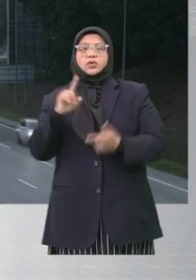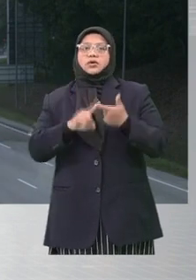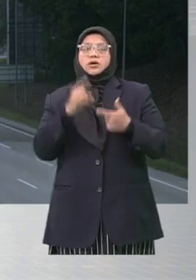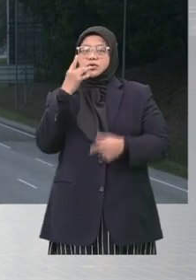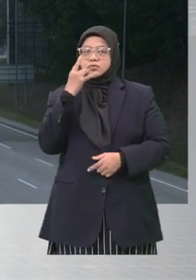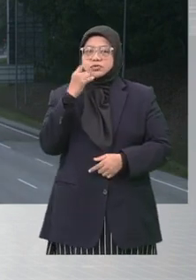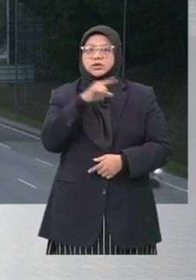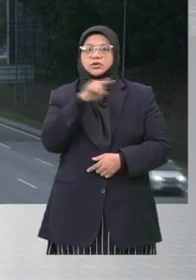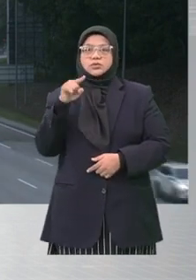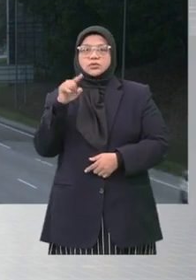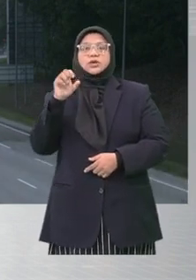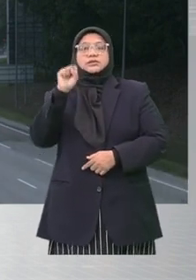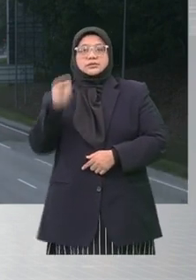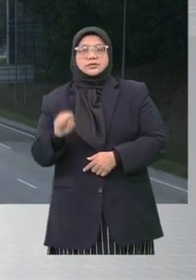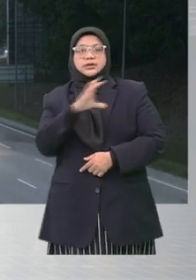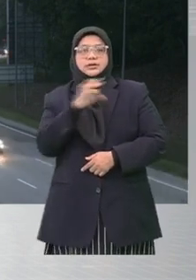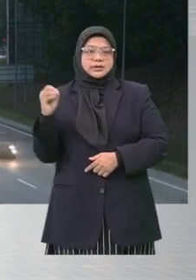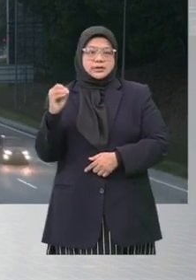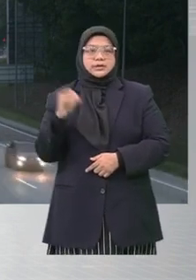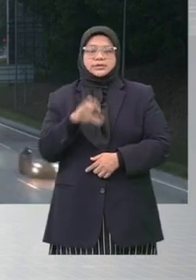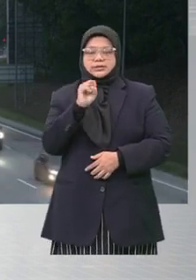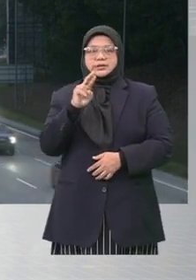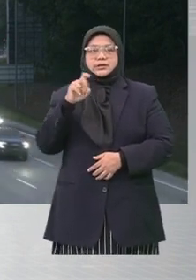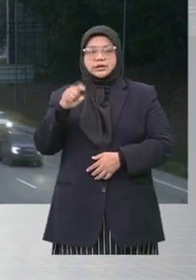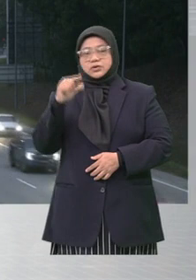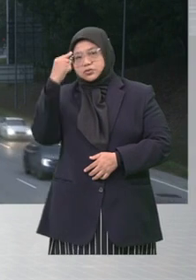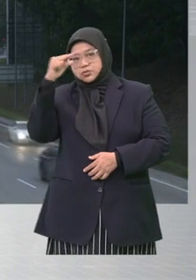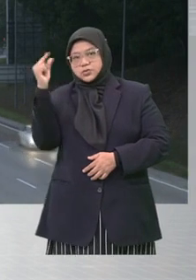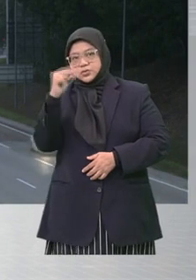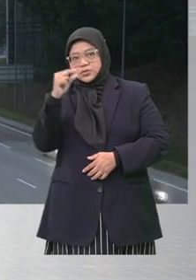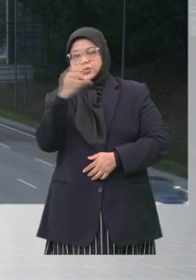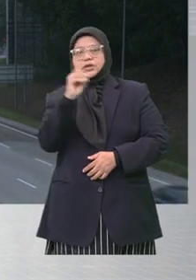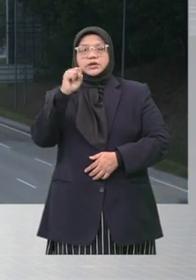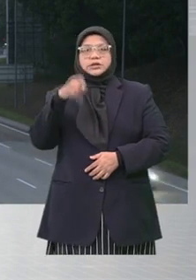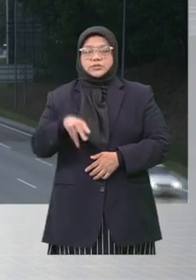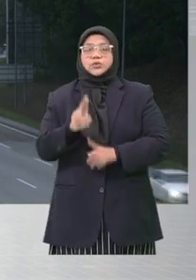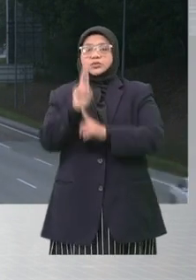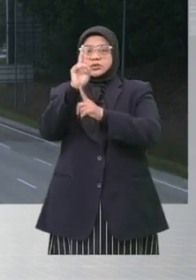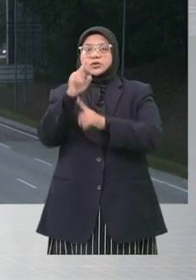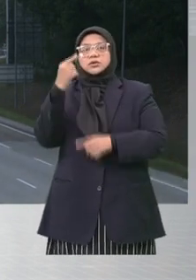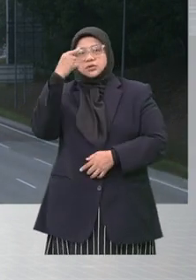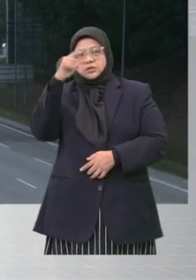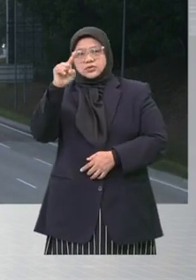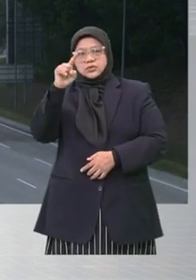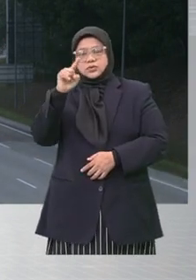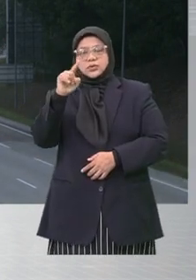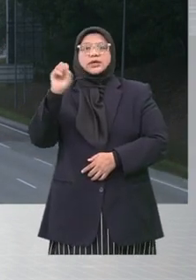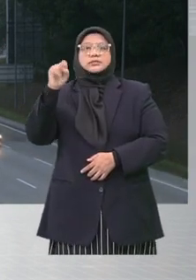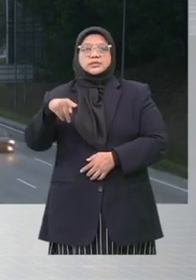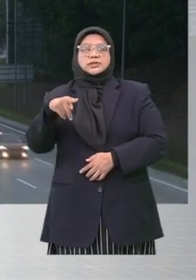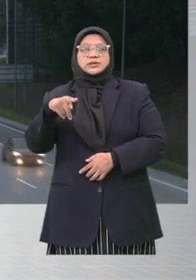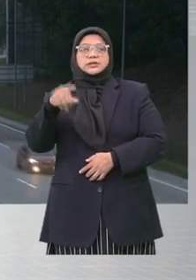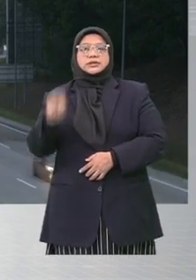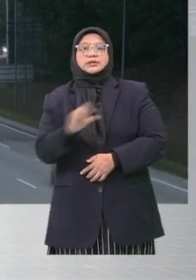Utara menuju ke Alu Star Selatan, dari Pendang menuju ke Gurun, dari Sungai Petani Utara menuju ke Sungai Petani Selatan, dari